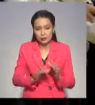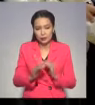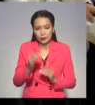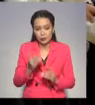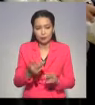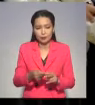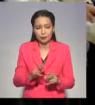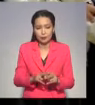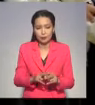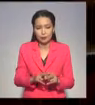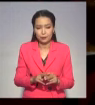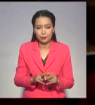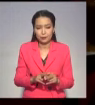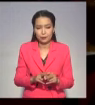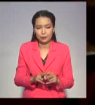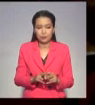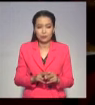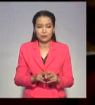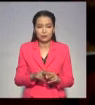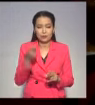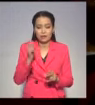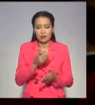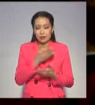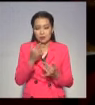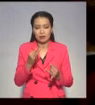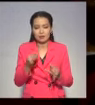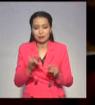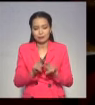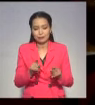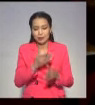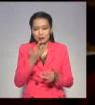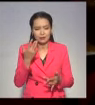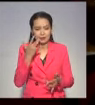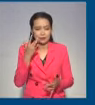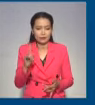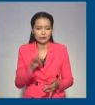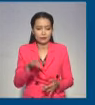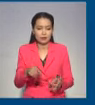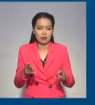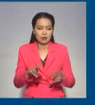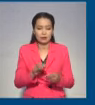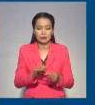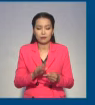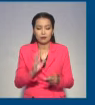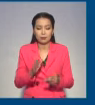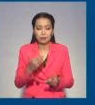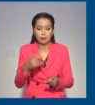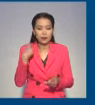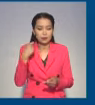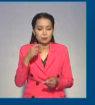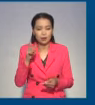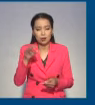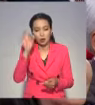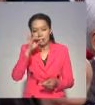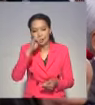– да, радикализму – нет. Этот принцип остается незыблемым. Высказался президент и о